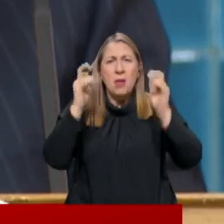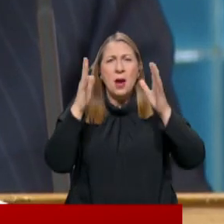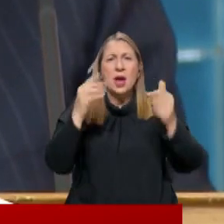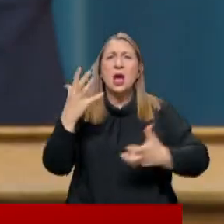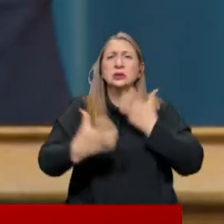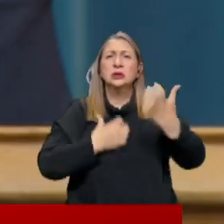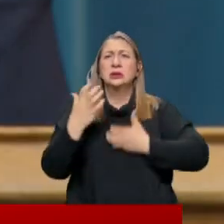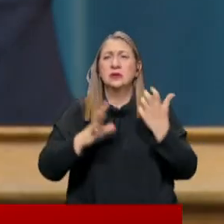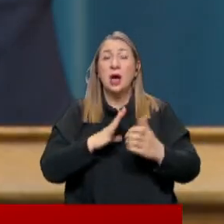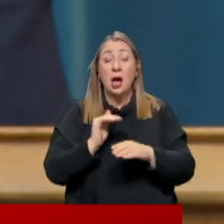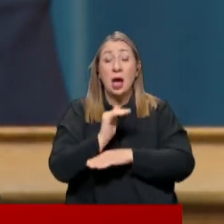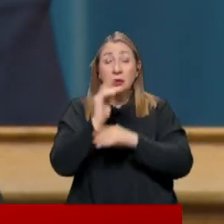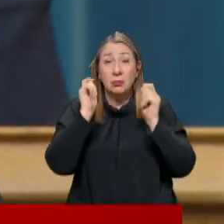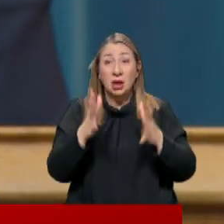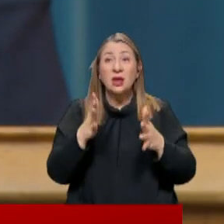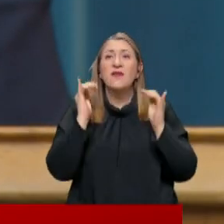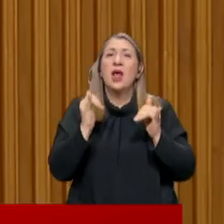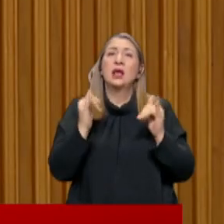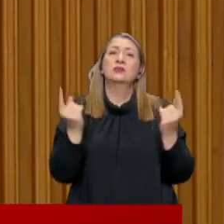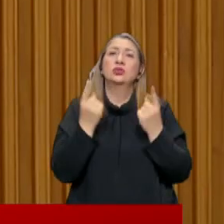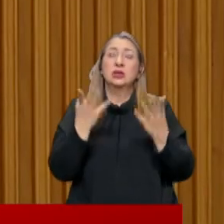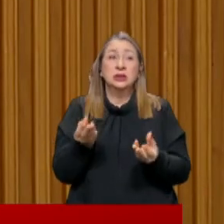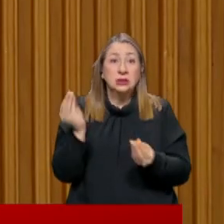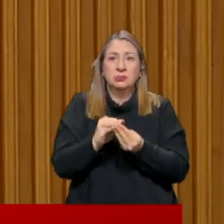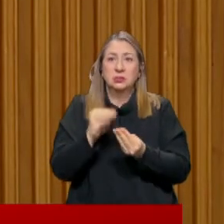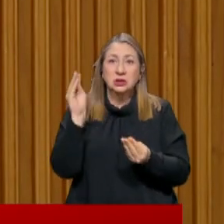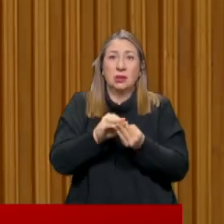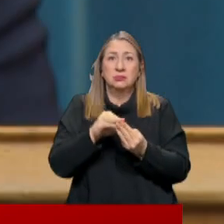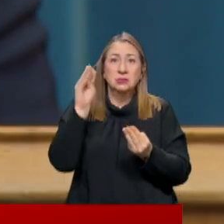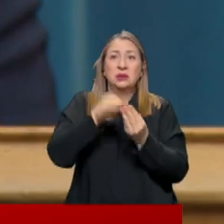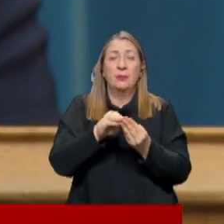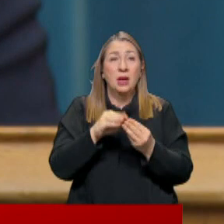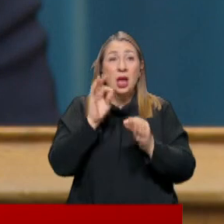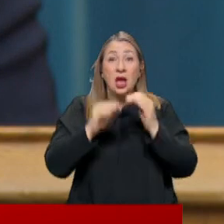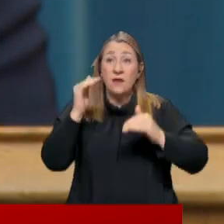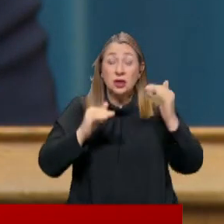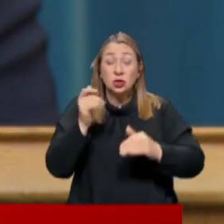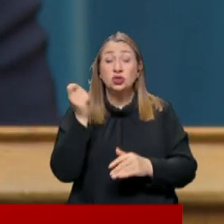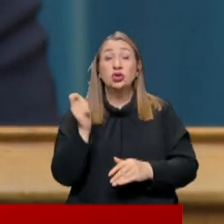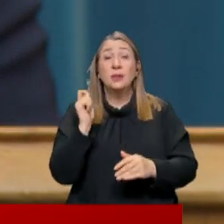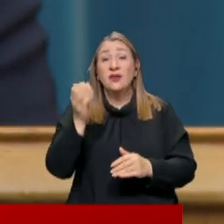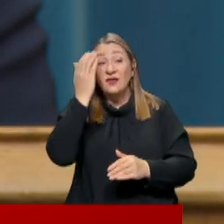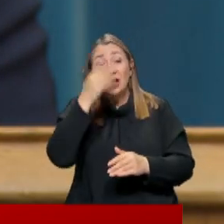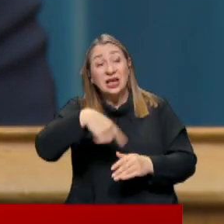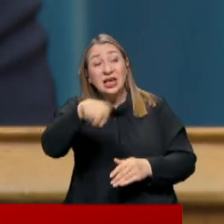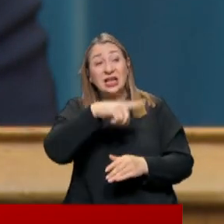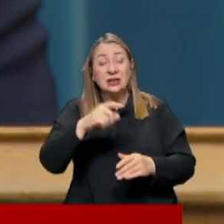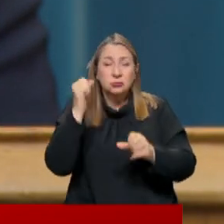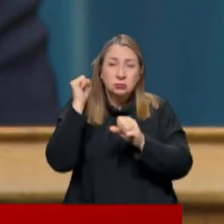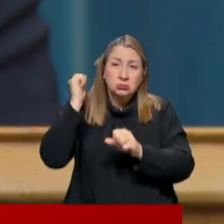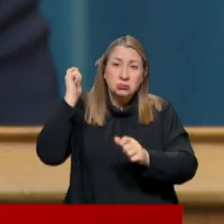çile çekiyor Hayat pahalılığı Felaket bir şey zam üstüne zam yaptılar enflasyon sopasını fakirin fukaranın